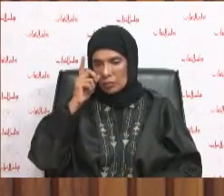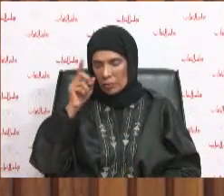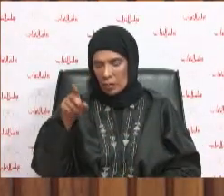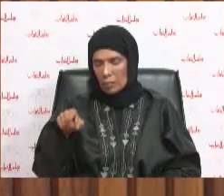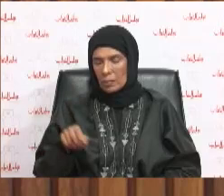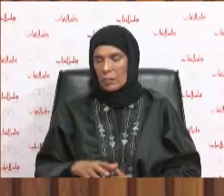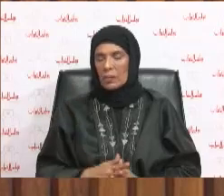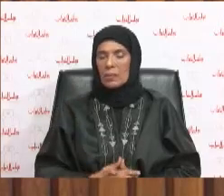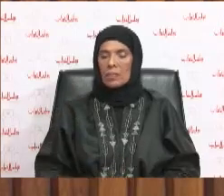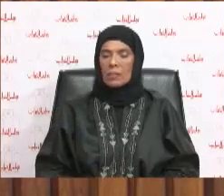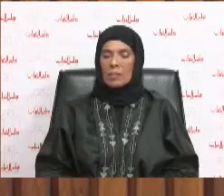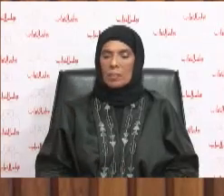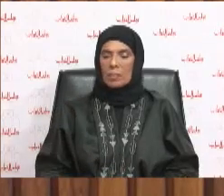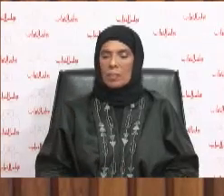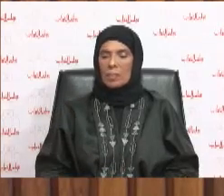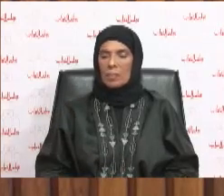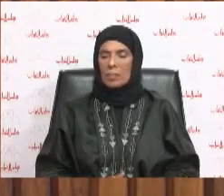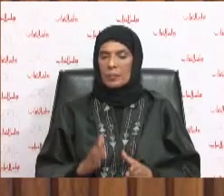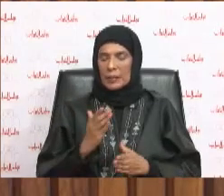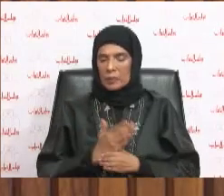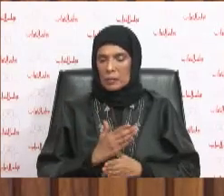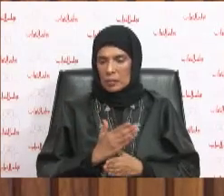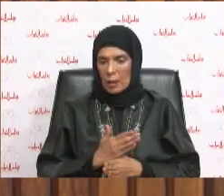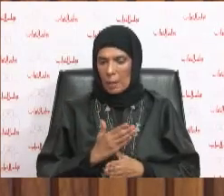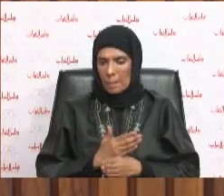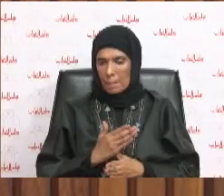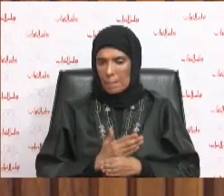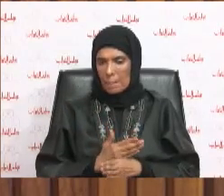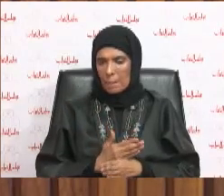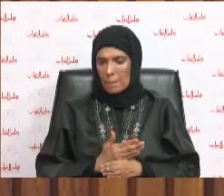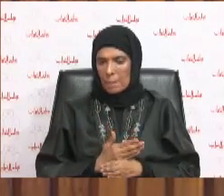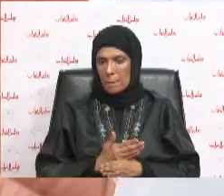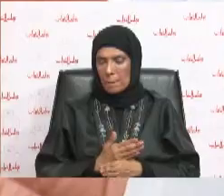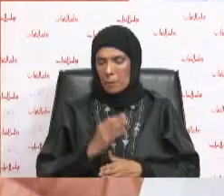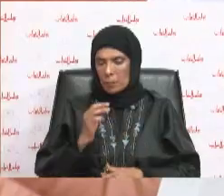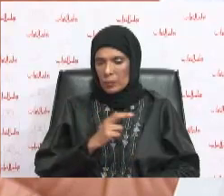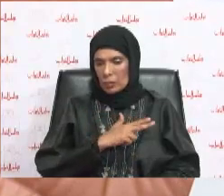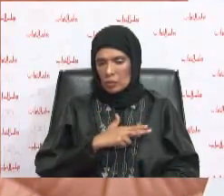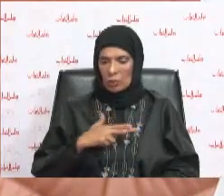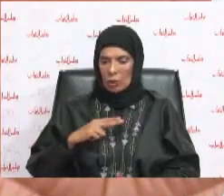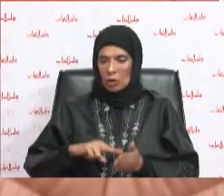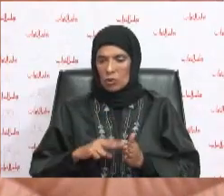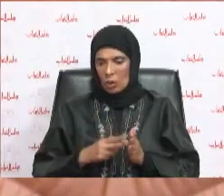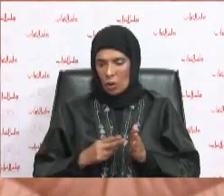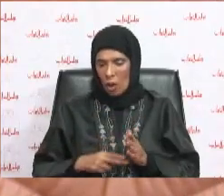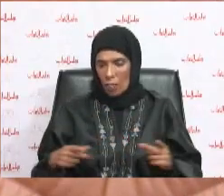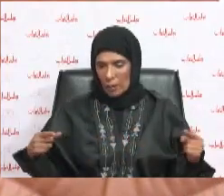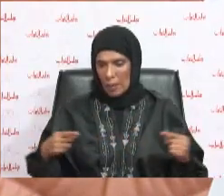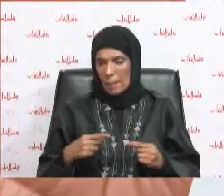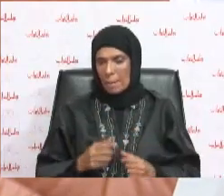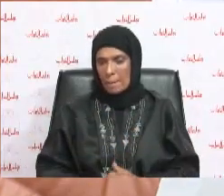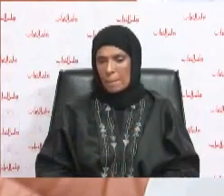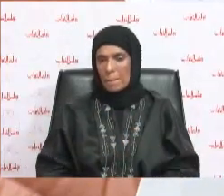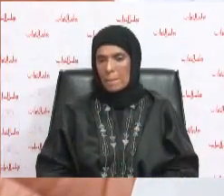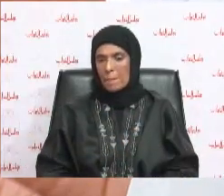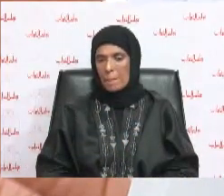نعم هي نعم. فهذه يعني من الأسباب اللي هي أعتقد هاي لازم الحكومة تأخذ بعين الاعتبار. مثل ما